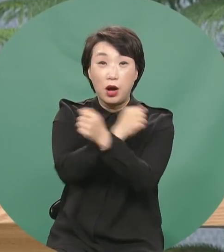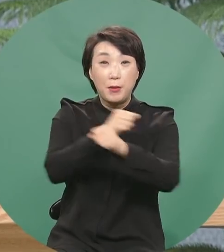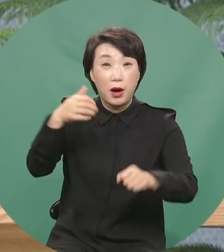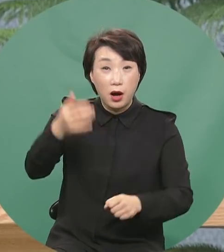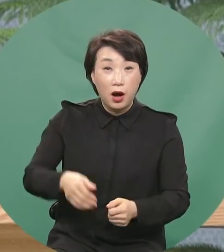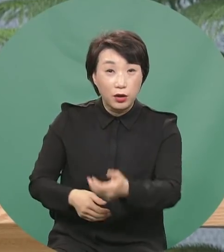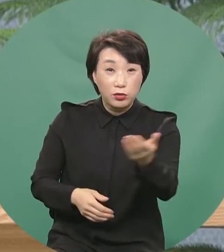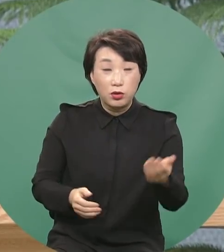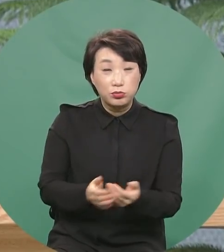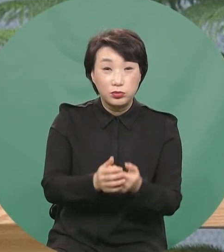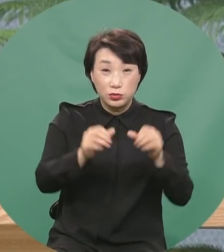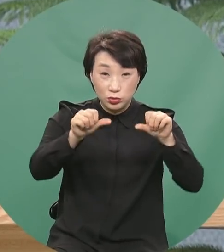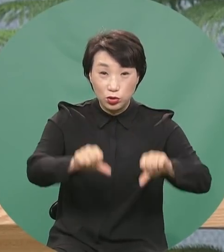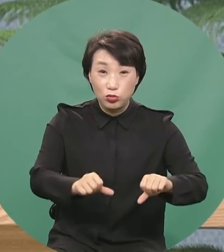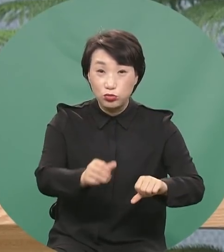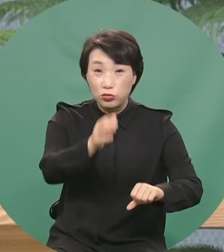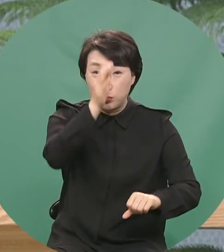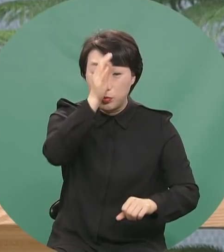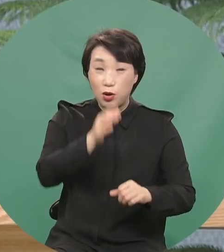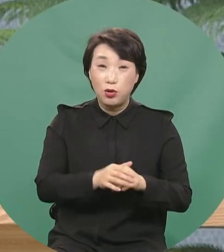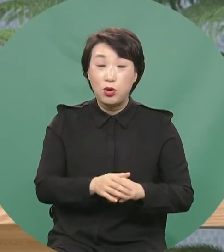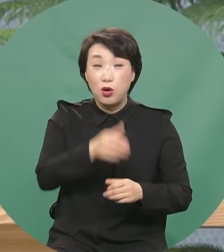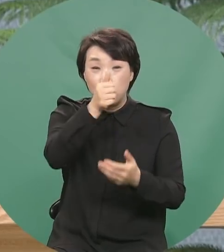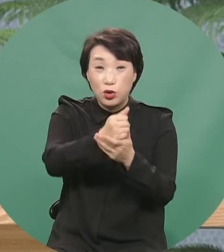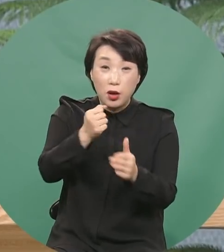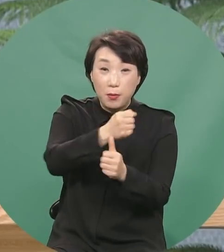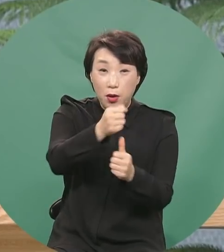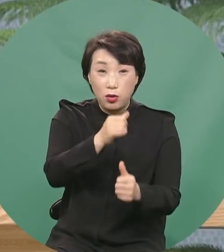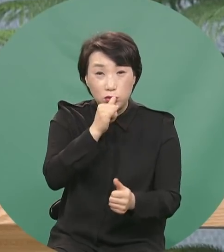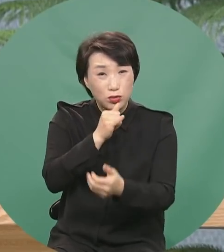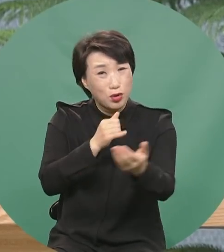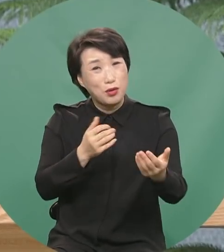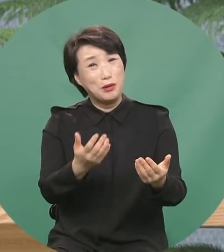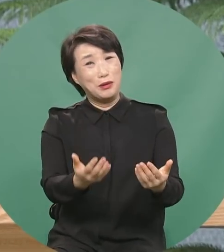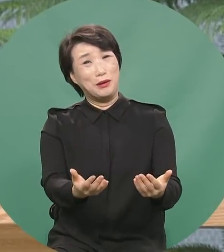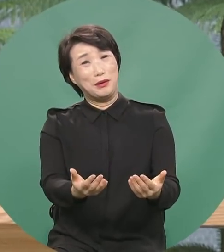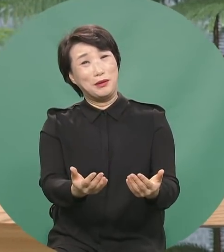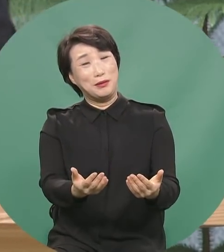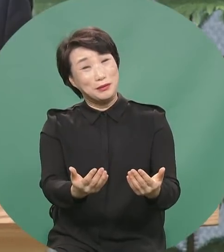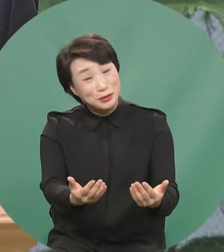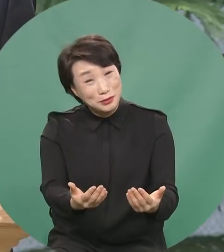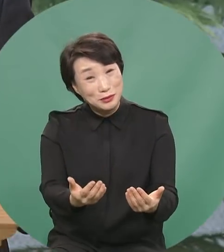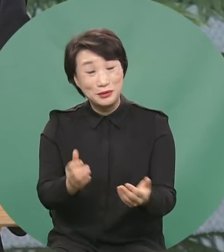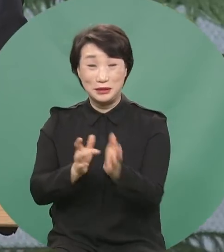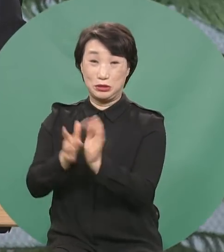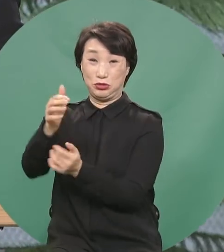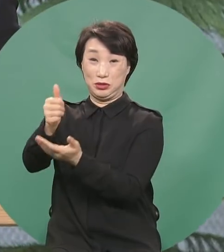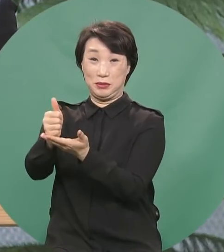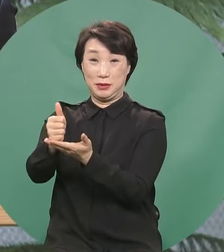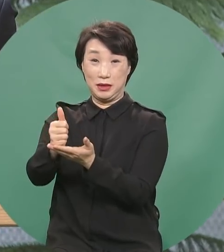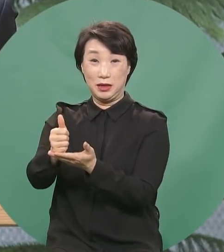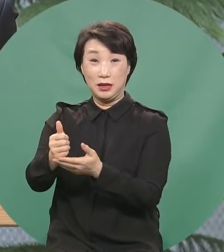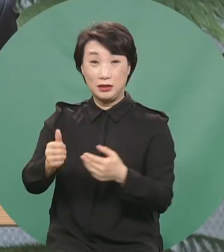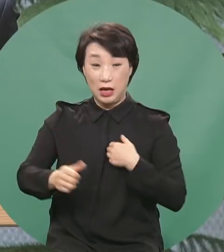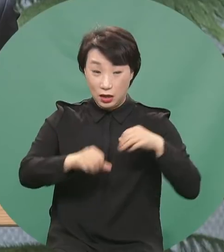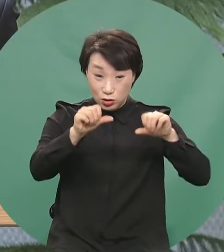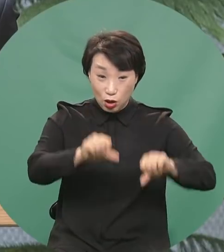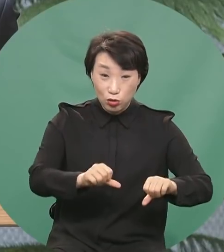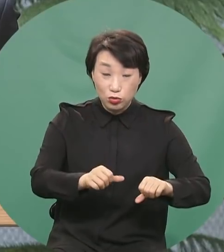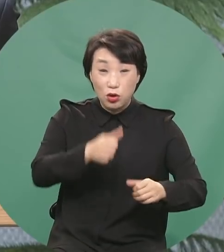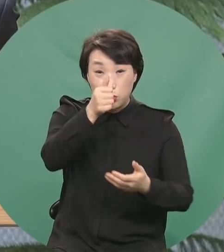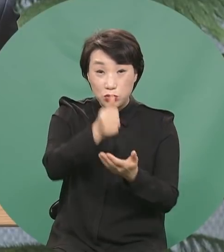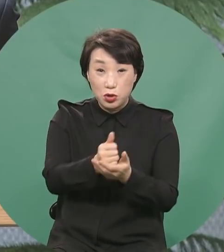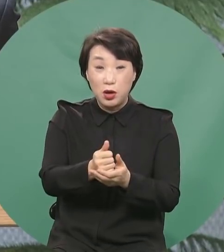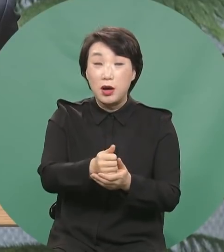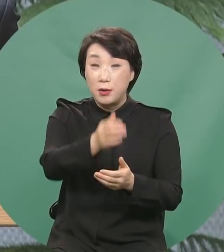저주와 질병과 회에 매여 있다. 그러면 예수님이 내 저주와